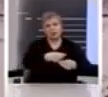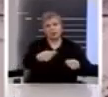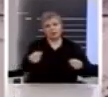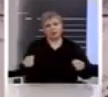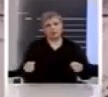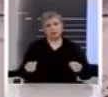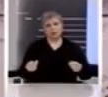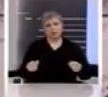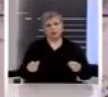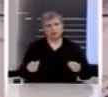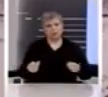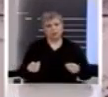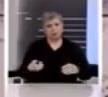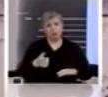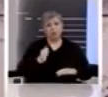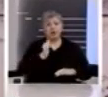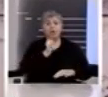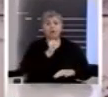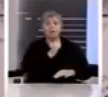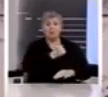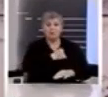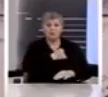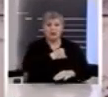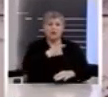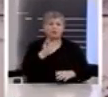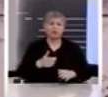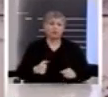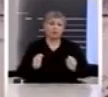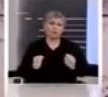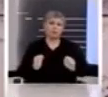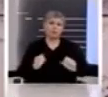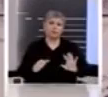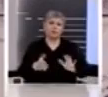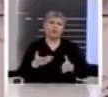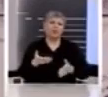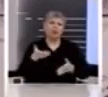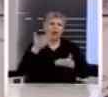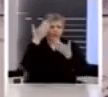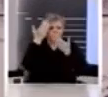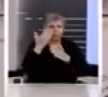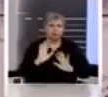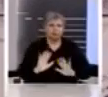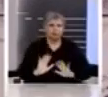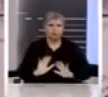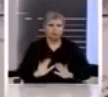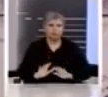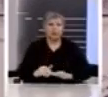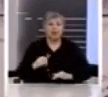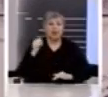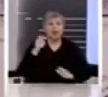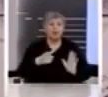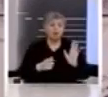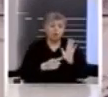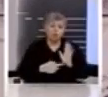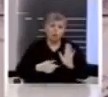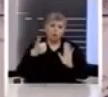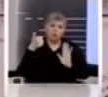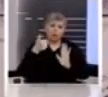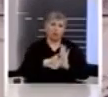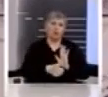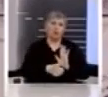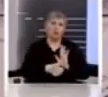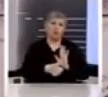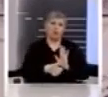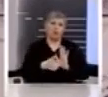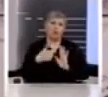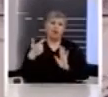δημοσιοποιηθούν. Πιστεύω πως ήταν και είναι μια θέση αρχής, ήταν και είναι μια θέση σύνομη, ήταν και είναι μια θέση που